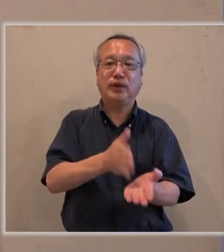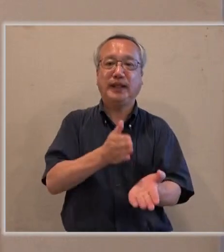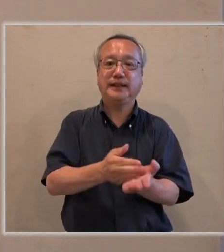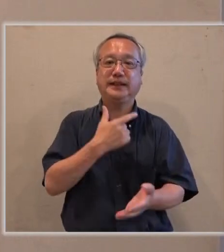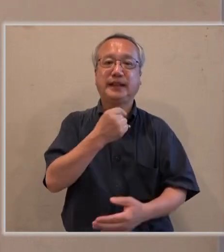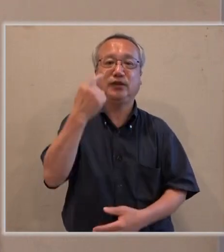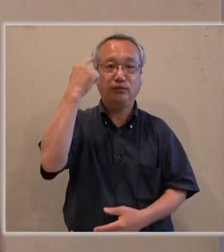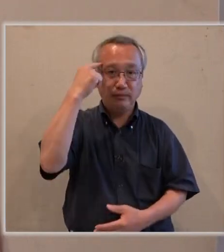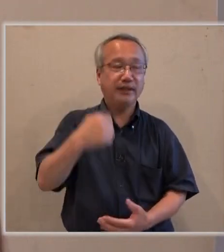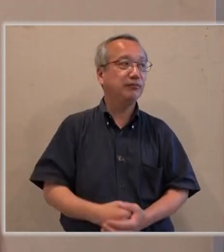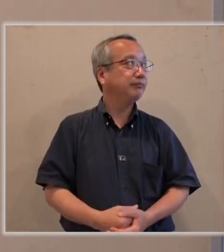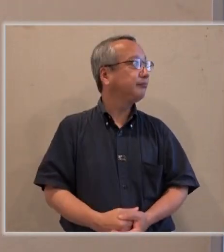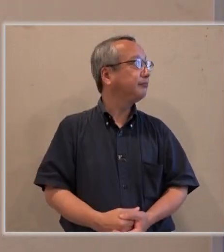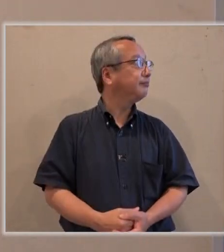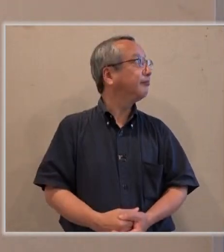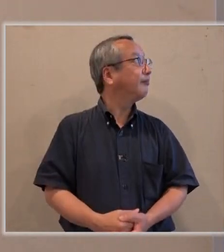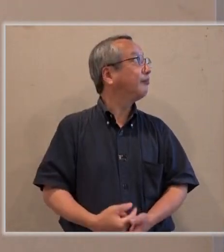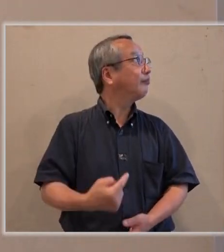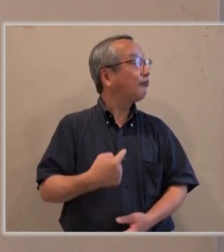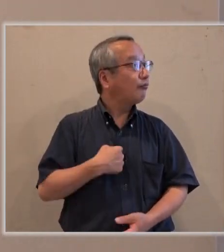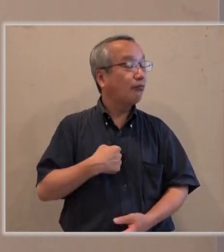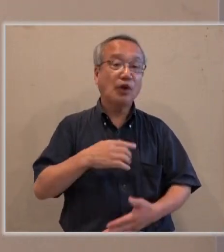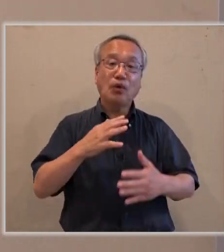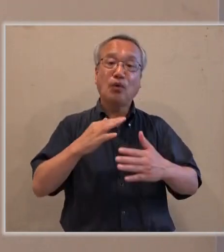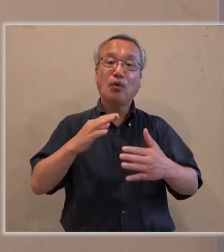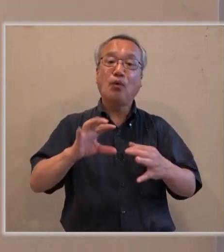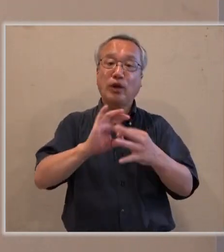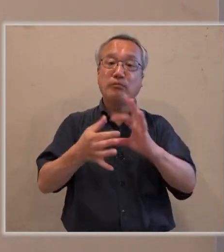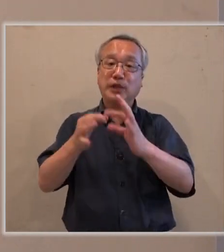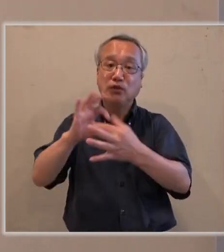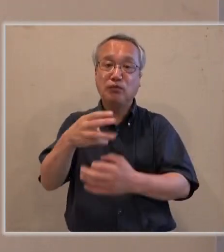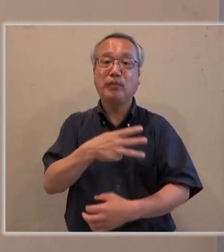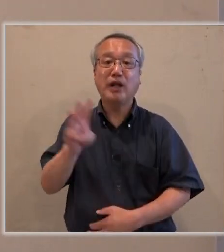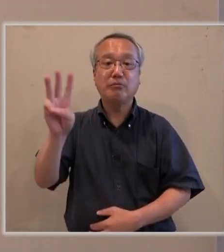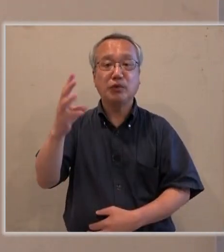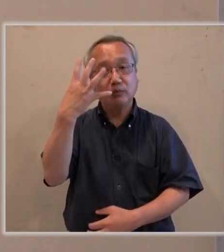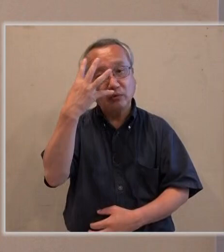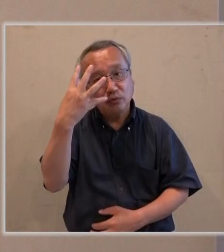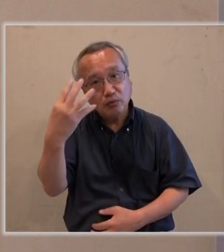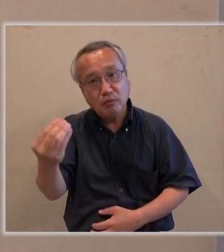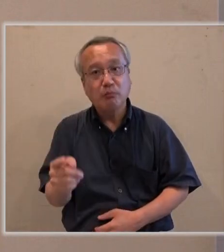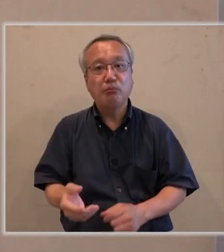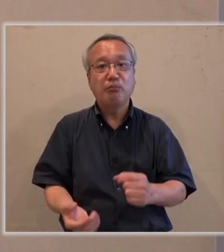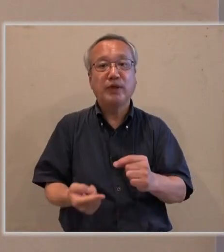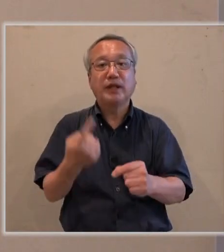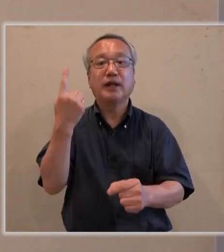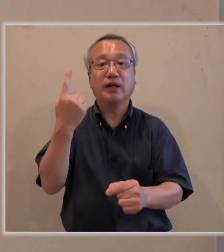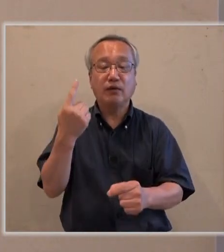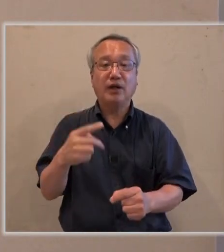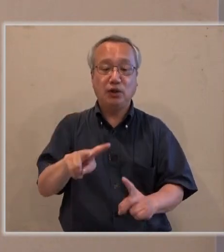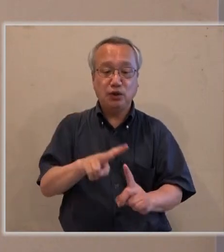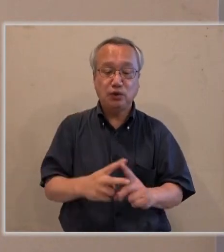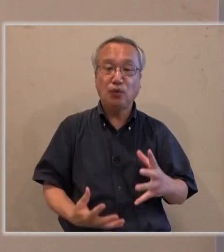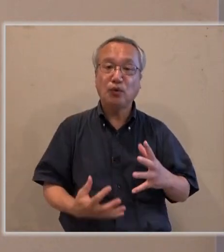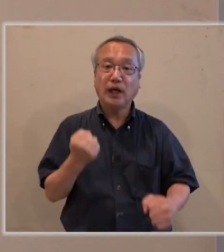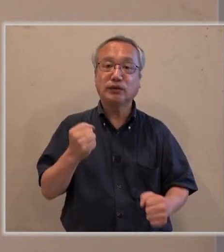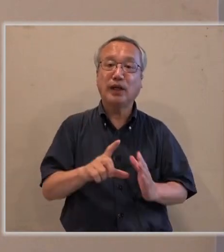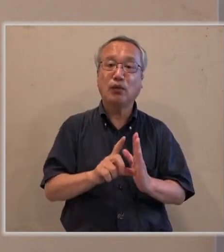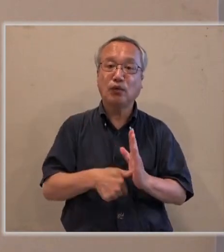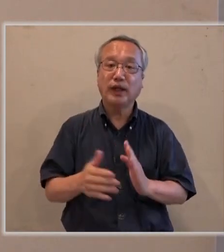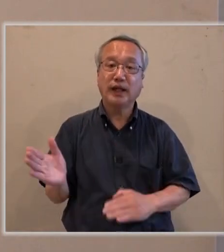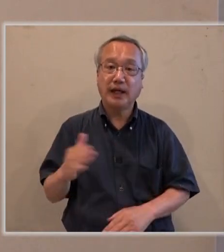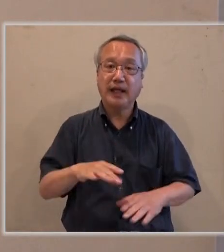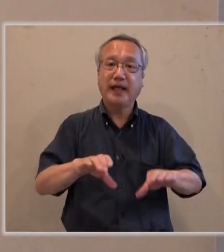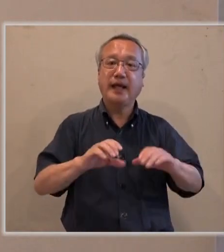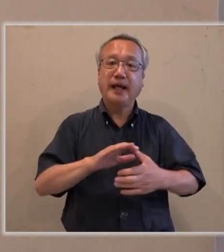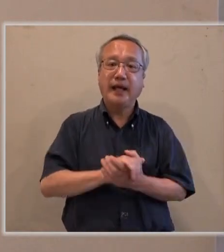。私がオリンピック・パラリンピックに興味を持ったきっかけは、もともと小学生の頃から平